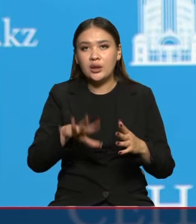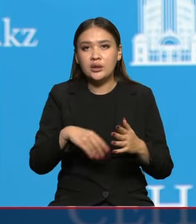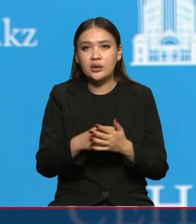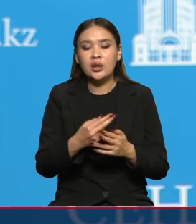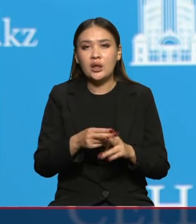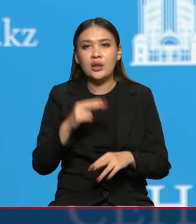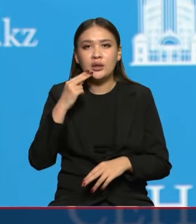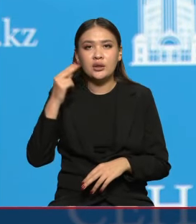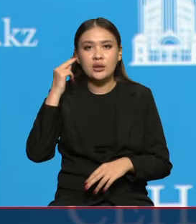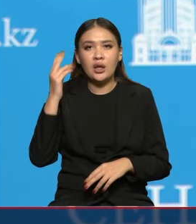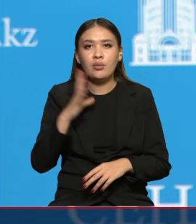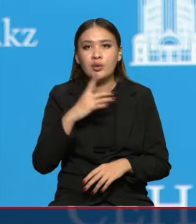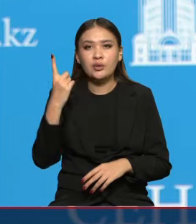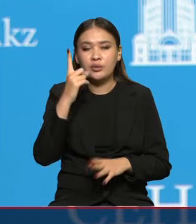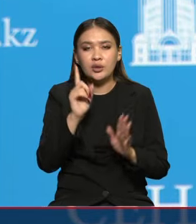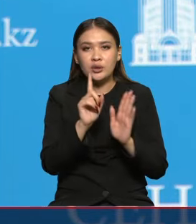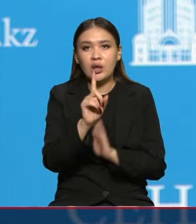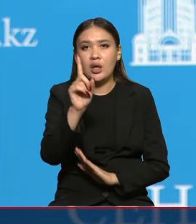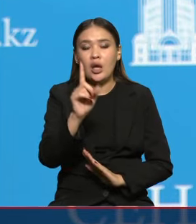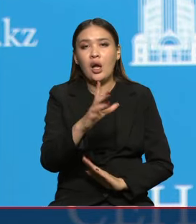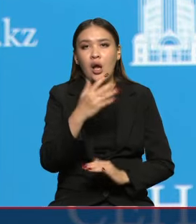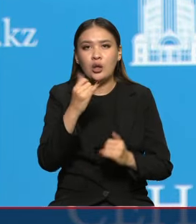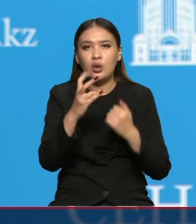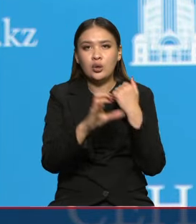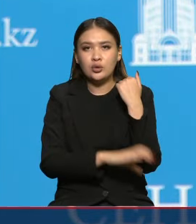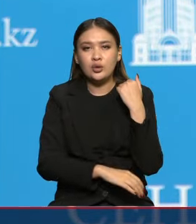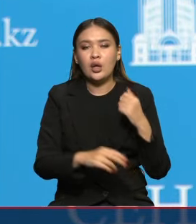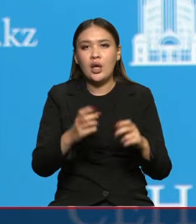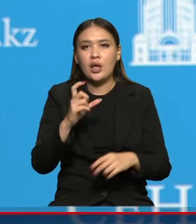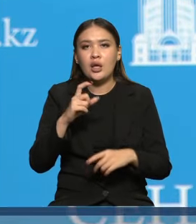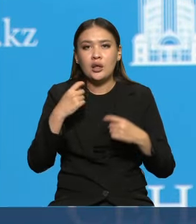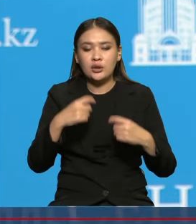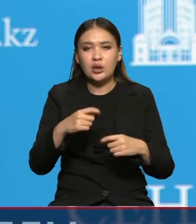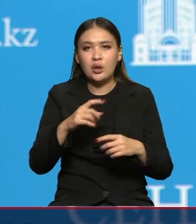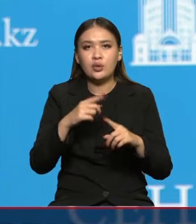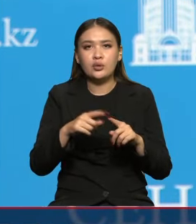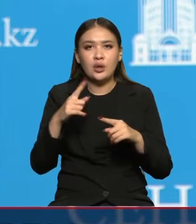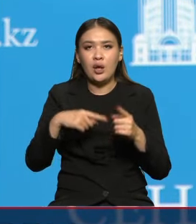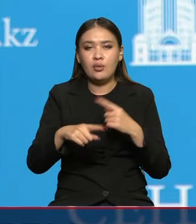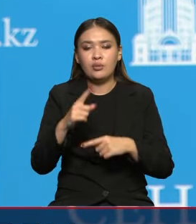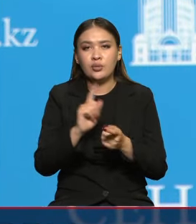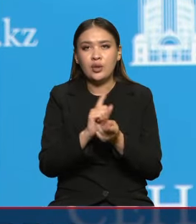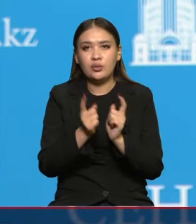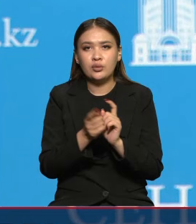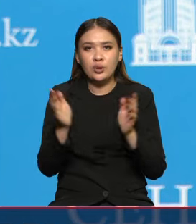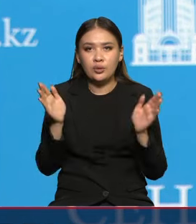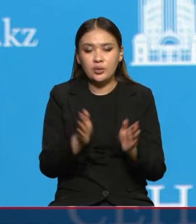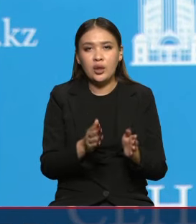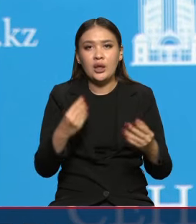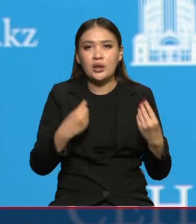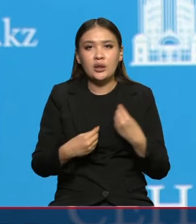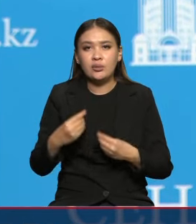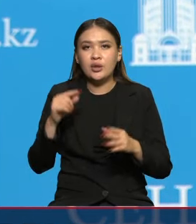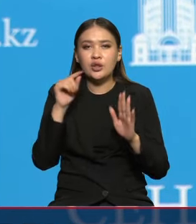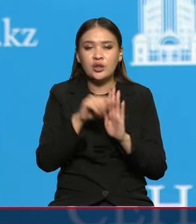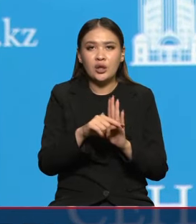жеңіл өнеркәсіптен көш бастап келді, бірақ соңғы кездері бұл саладағы экспорт біртіндеп азайып жатқан байқаймыз. Жалпы қазір киім өндірісімен жалпы ішкі